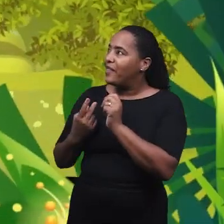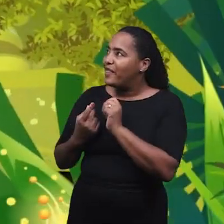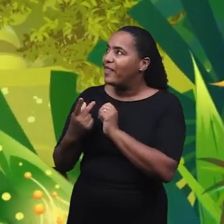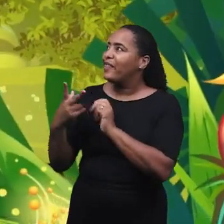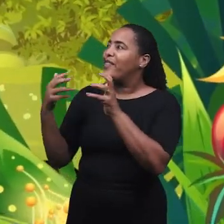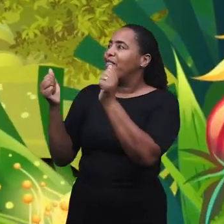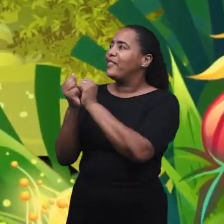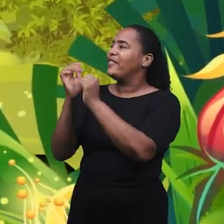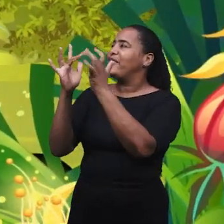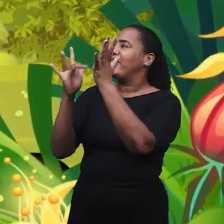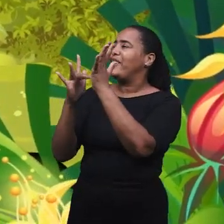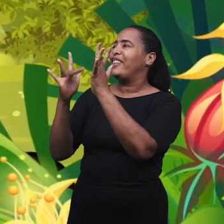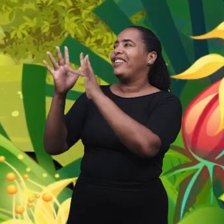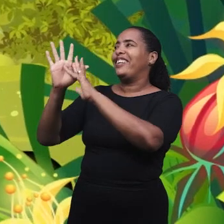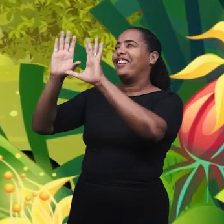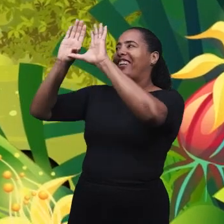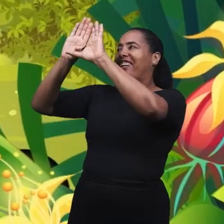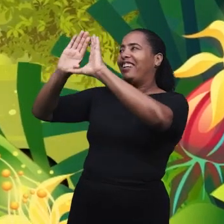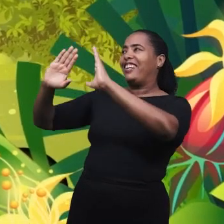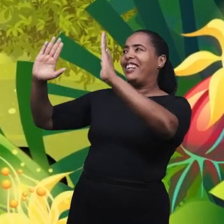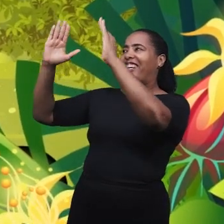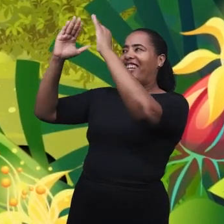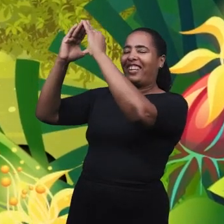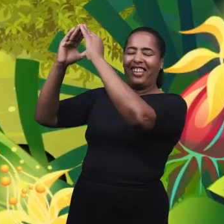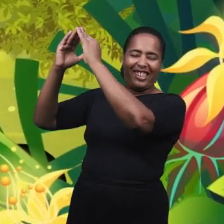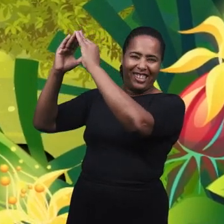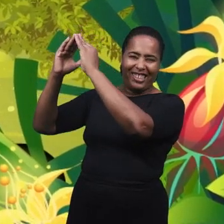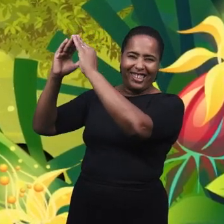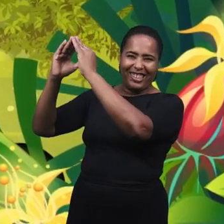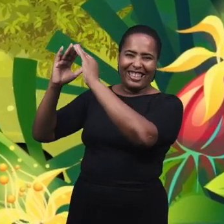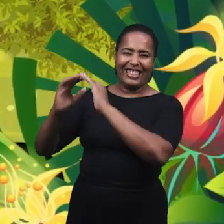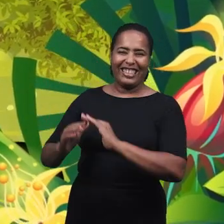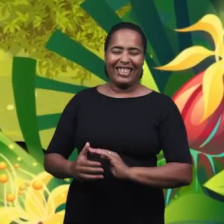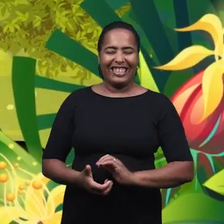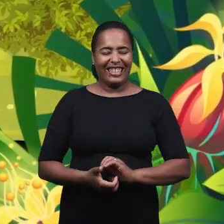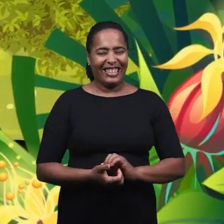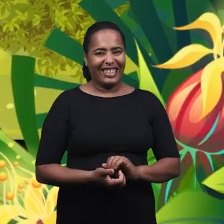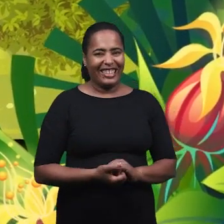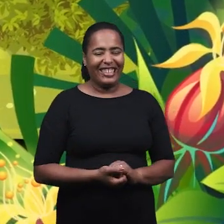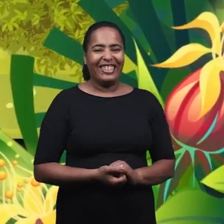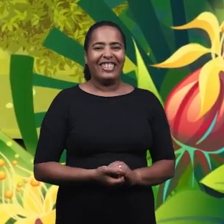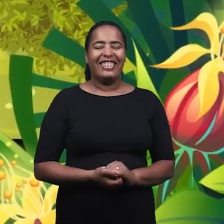Jesus eternamente vou viver.